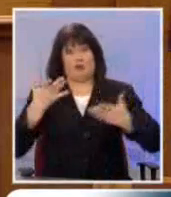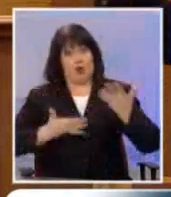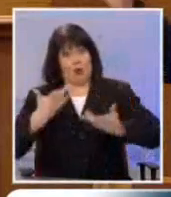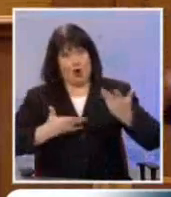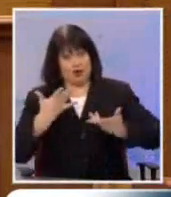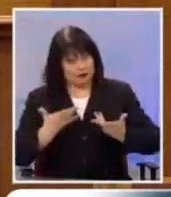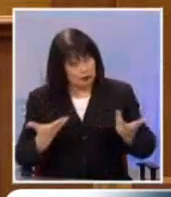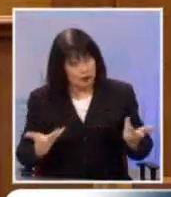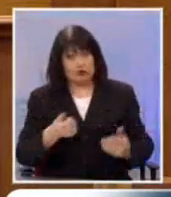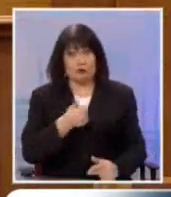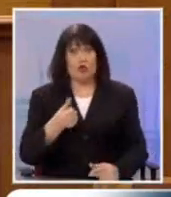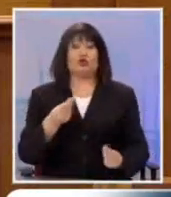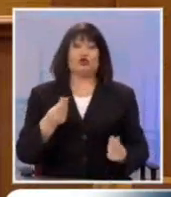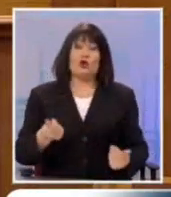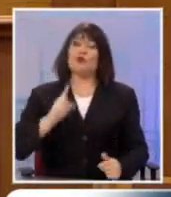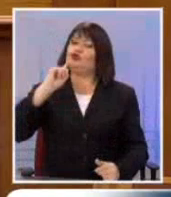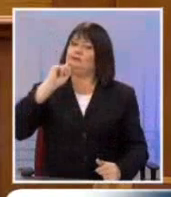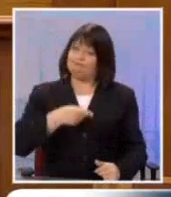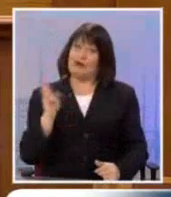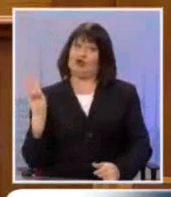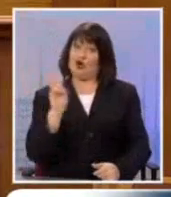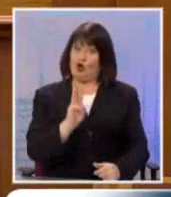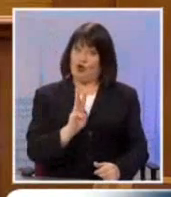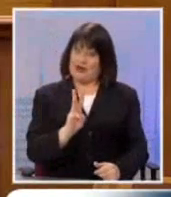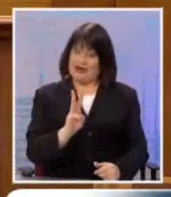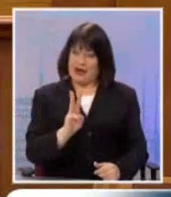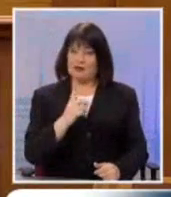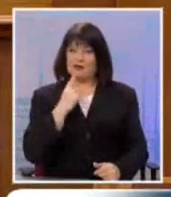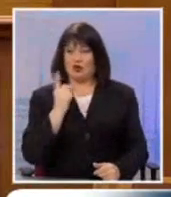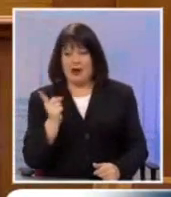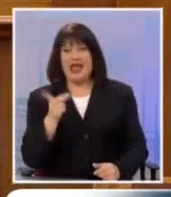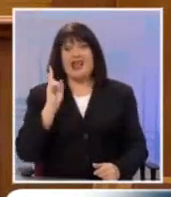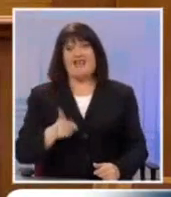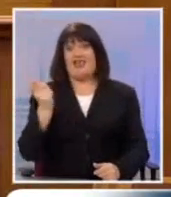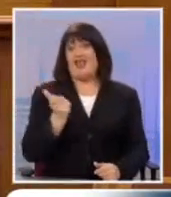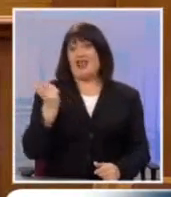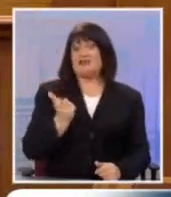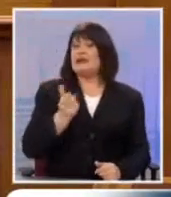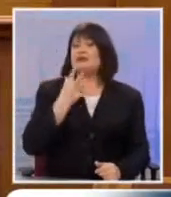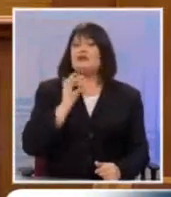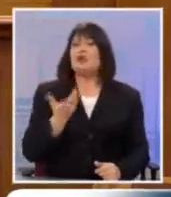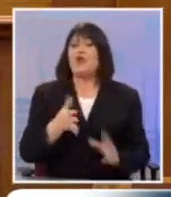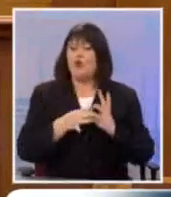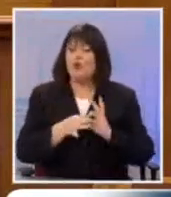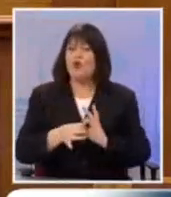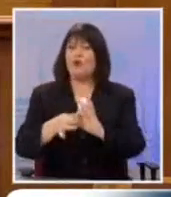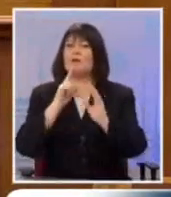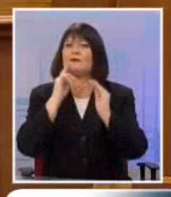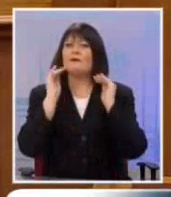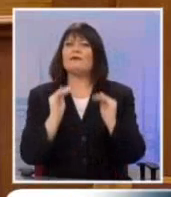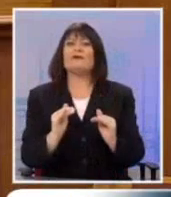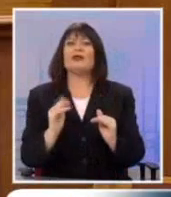το κάνουμε μόνο επειδή μας το επιβάλλει η Τρόικα και οι κακοί πιστωτές, γιατί συνεχίζουμε σε αυτό το